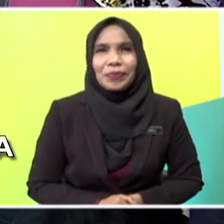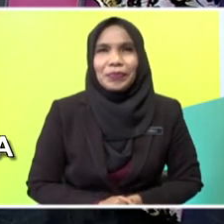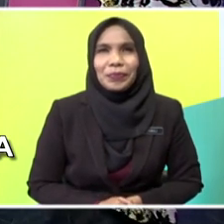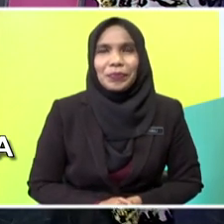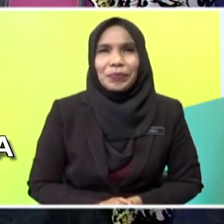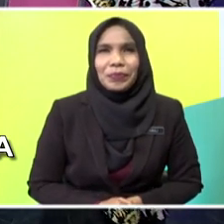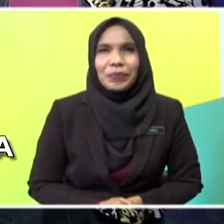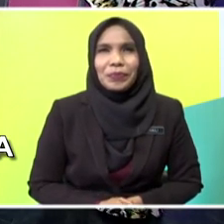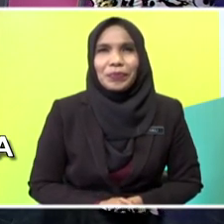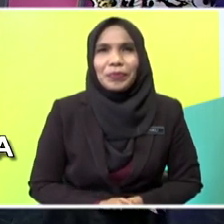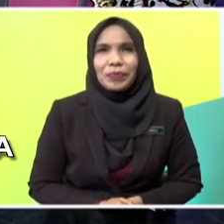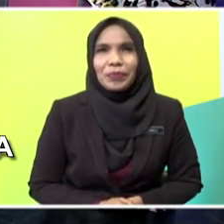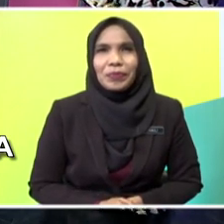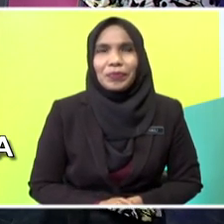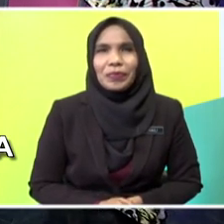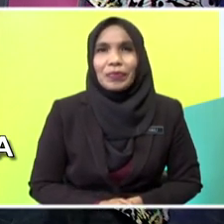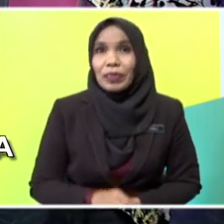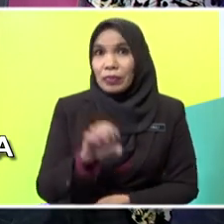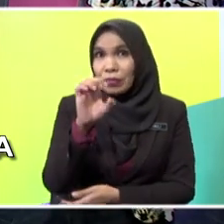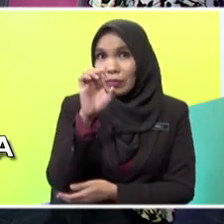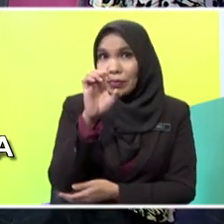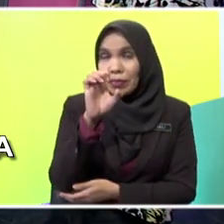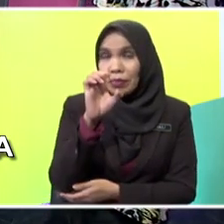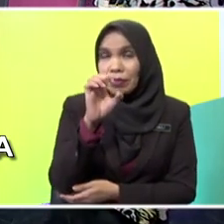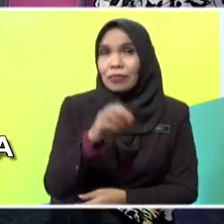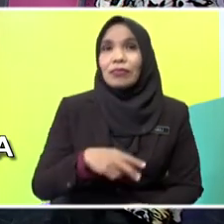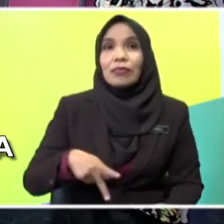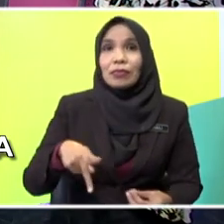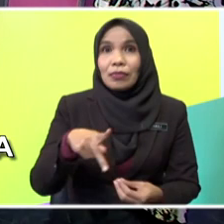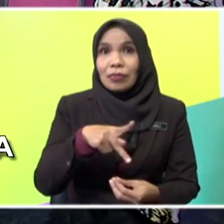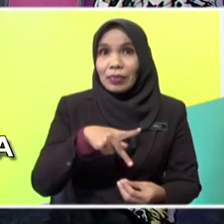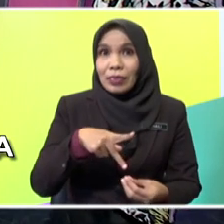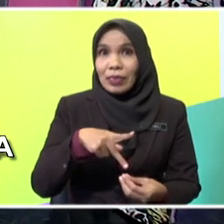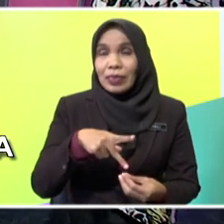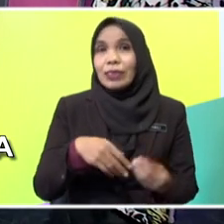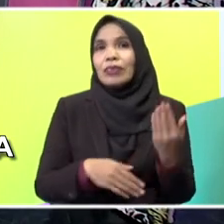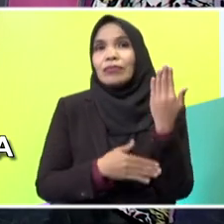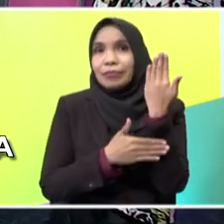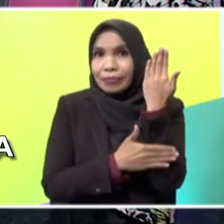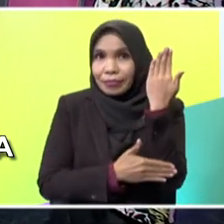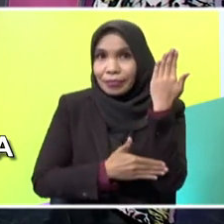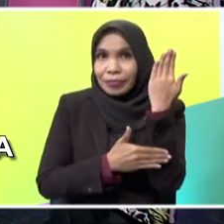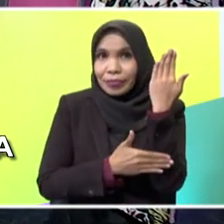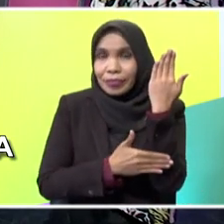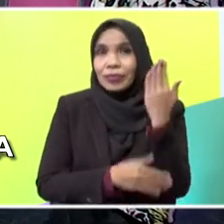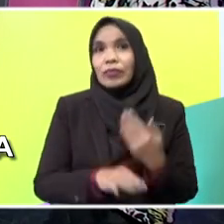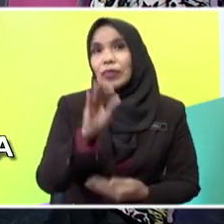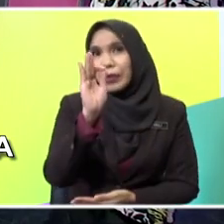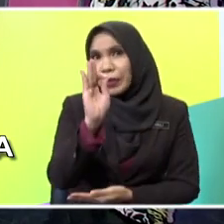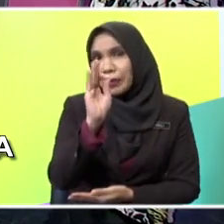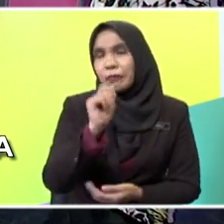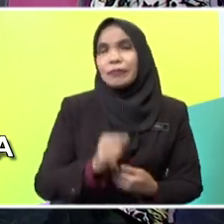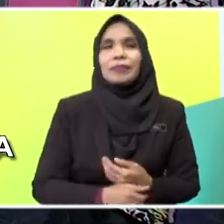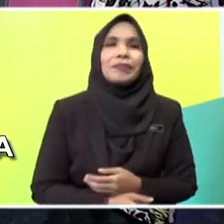Sebenarnya kita pergi kepada E ialah keliling pinggang sudah. Pergi pada pinggul. Pinggul ialah F. Konsep F.